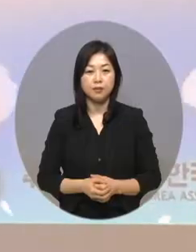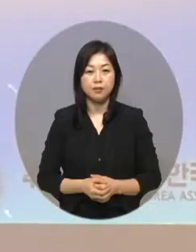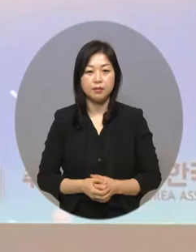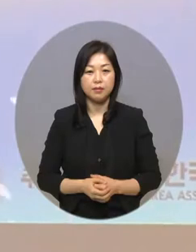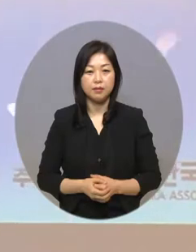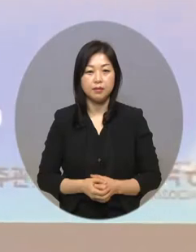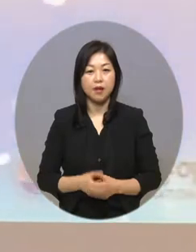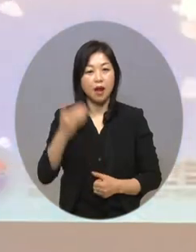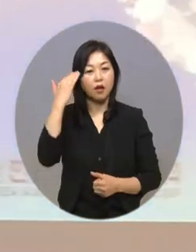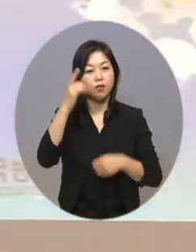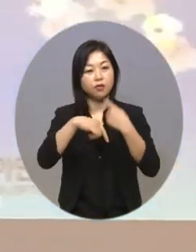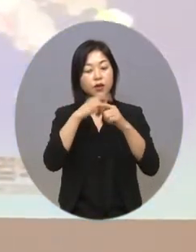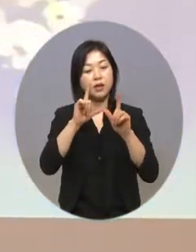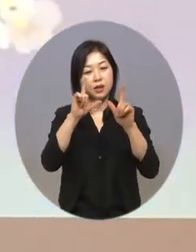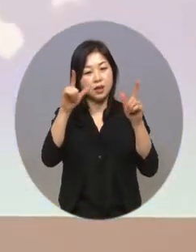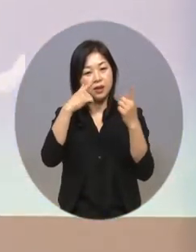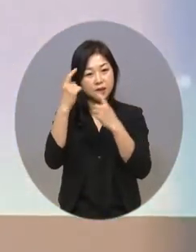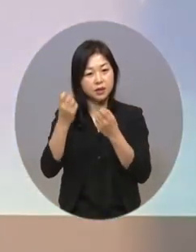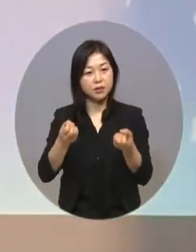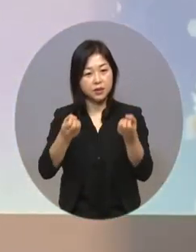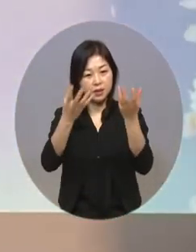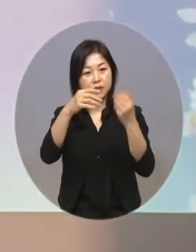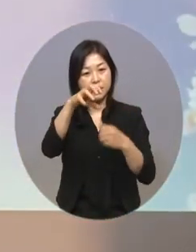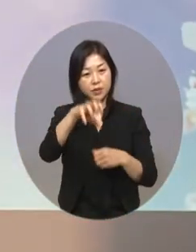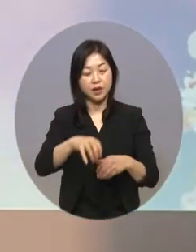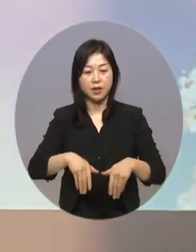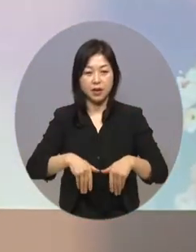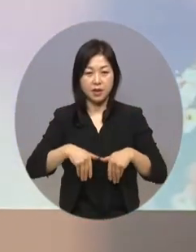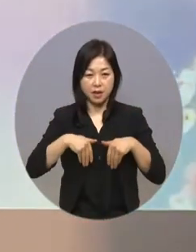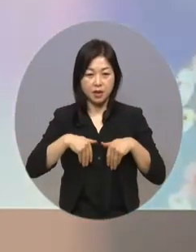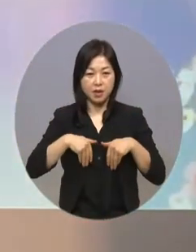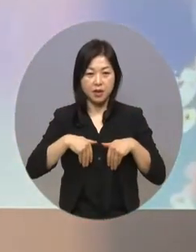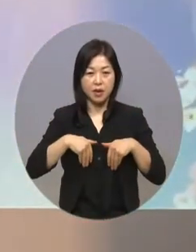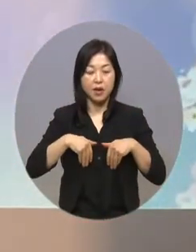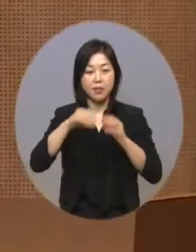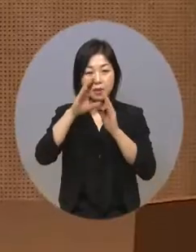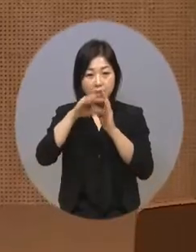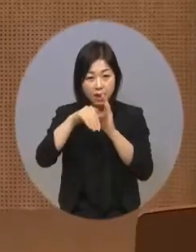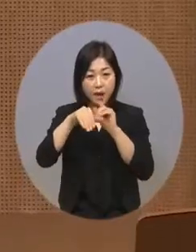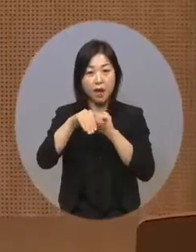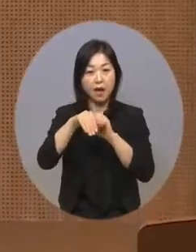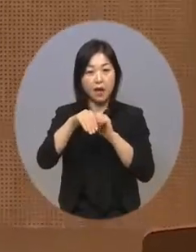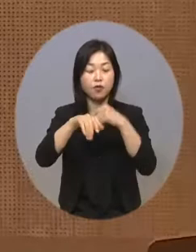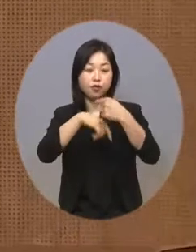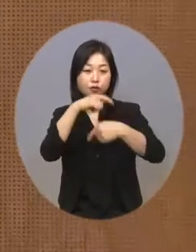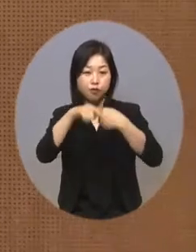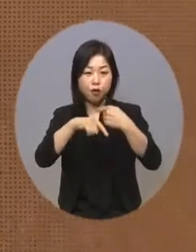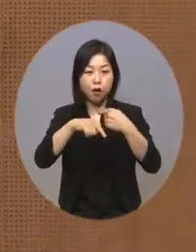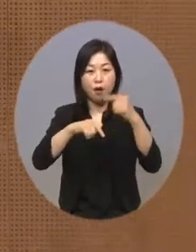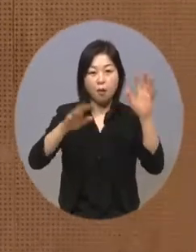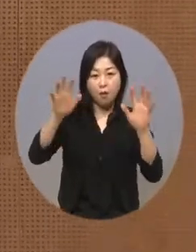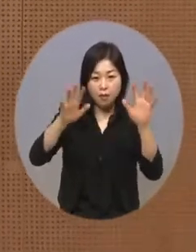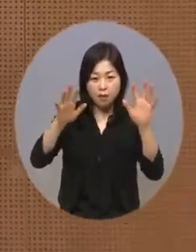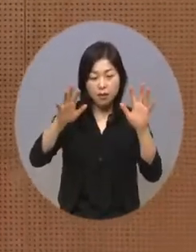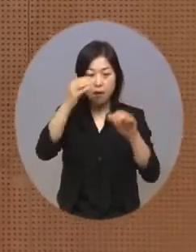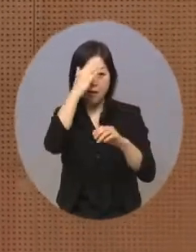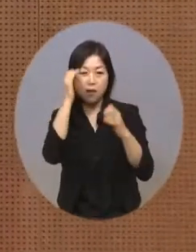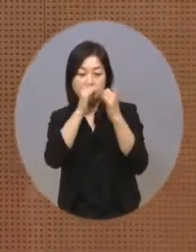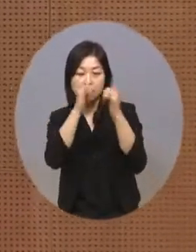한국 수어의 날 기념식장. 따사로운 봄을 향한 수어 퍼포먼스가 관객들의 관심을 하러잡았습니다.